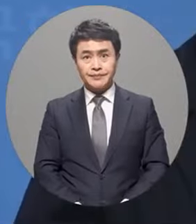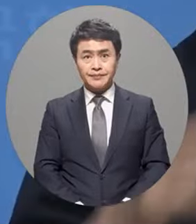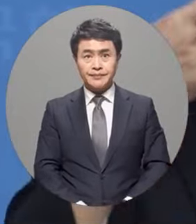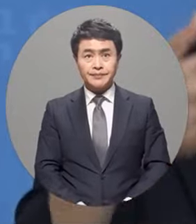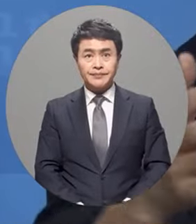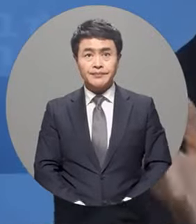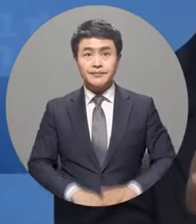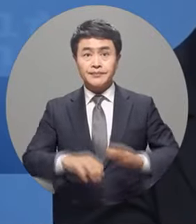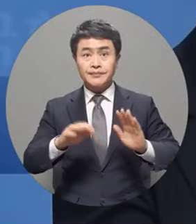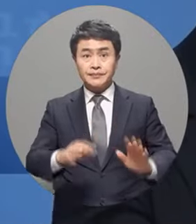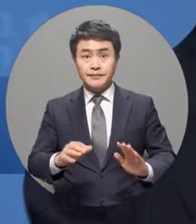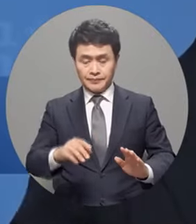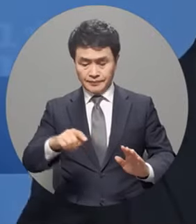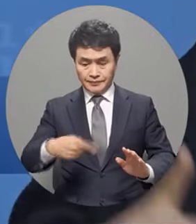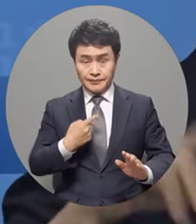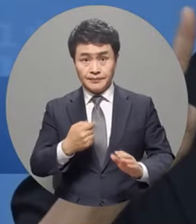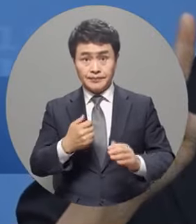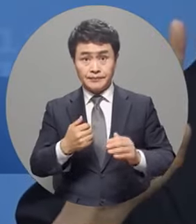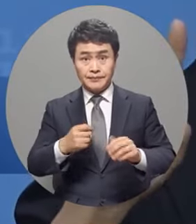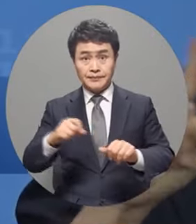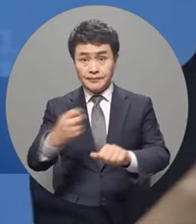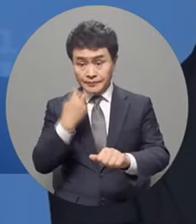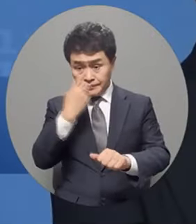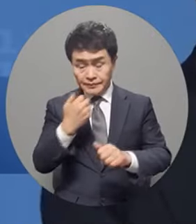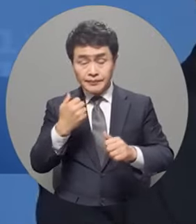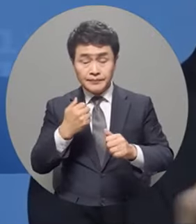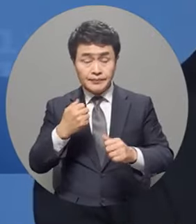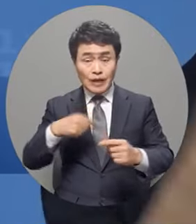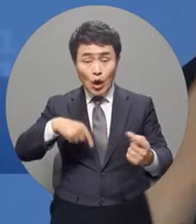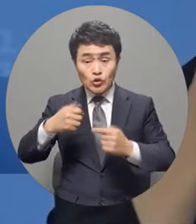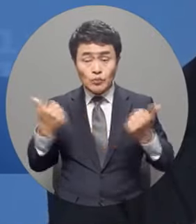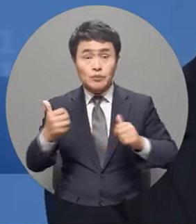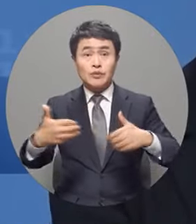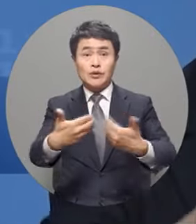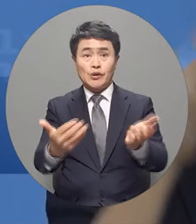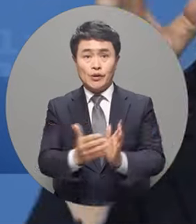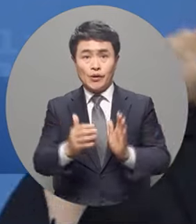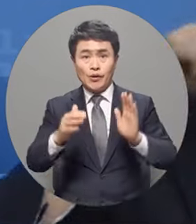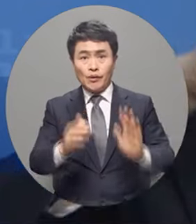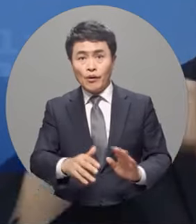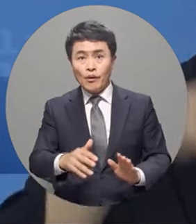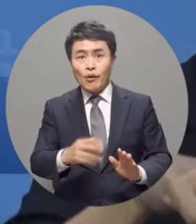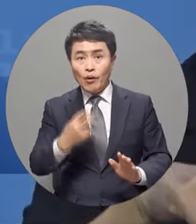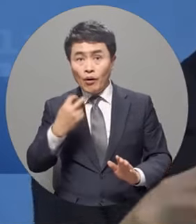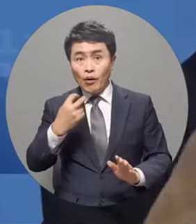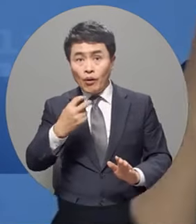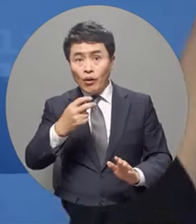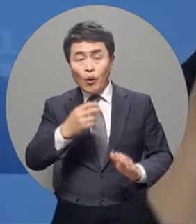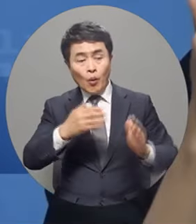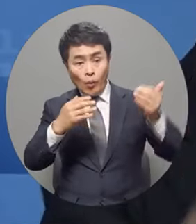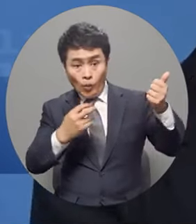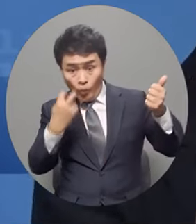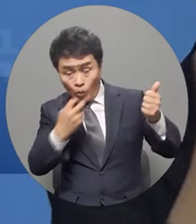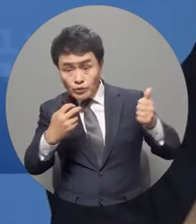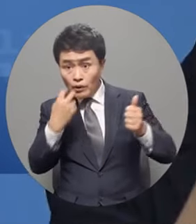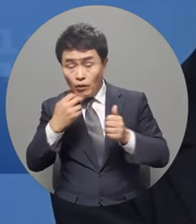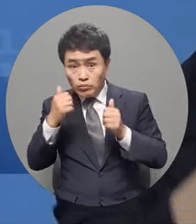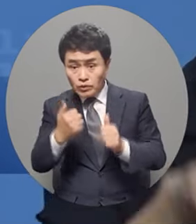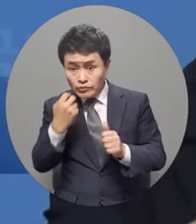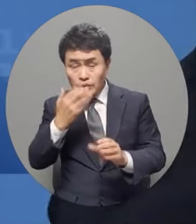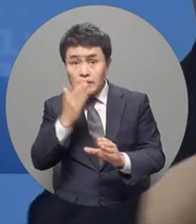들어보시죠 최한 최상병 특검법 청문회에서 경찰과 공수처가 수사 중인 사건에 실질적으로